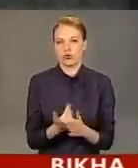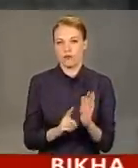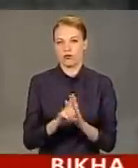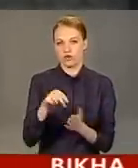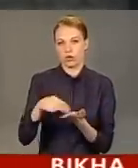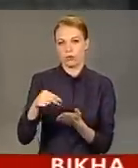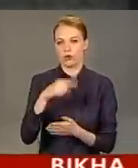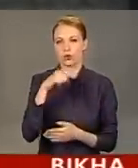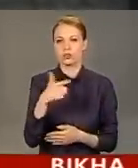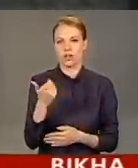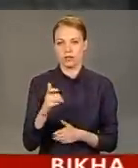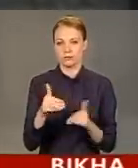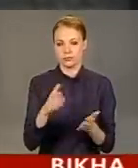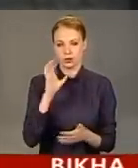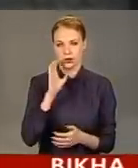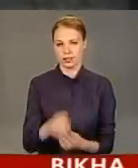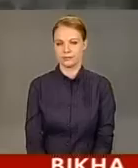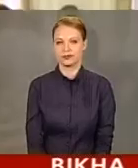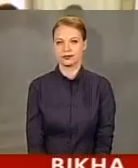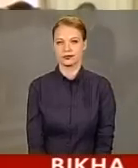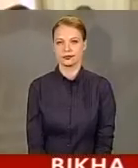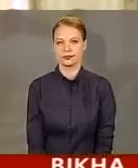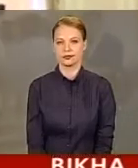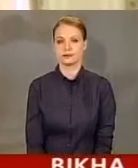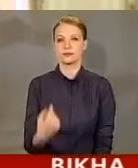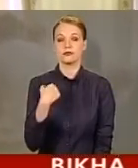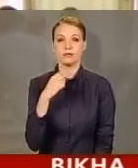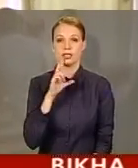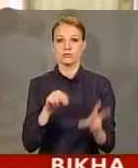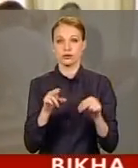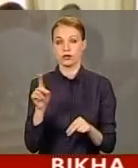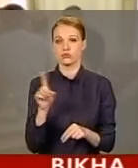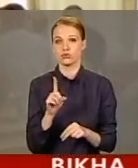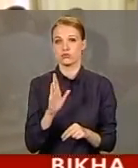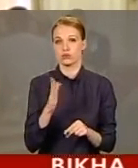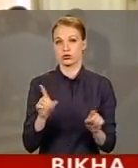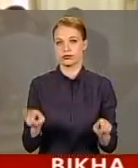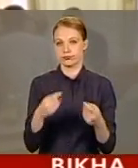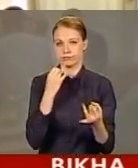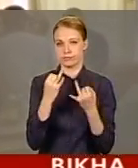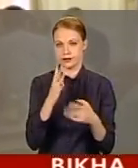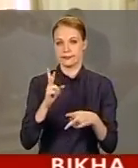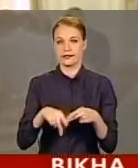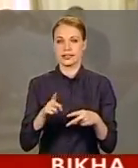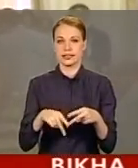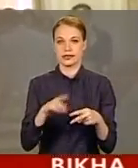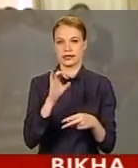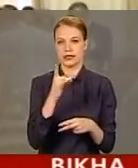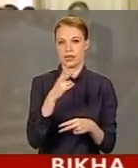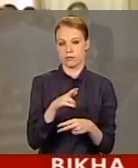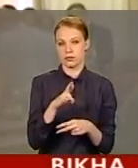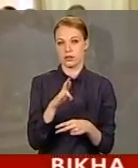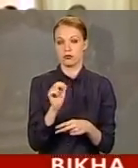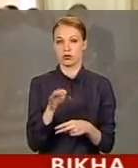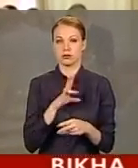почати купувати російський газ? Прошу, послухайте. Я сподіваюся, що перемовини будуть поновлені в кінці серпня,